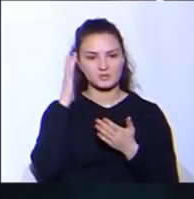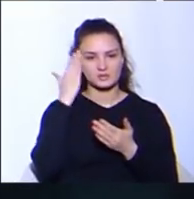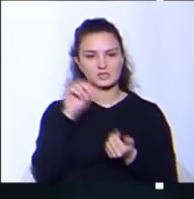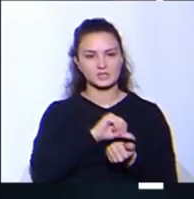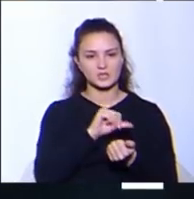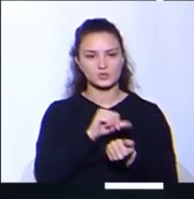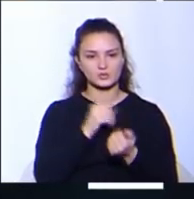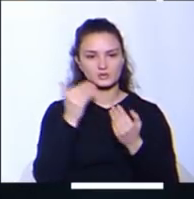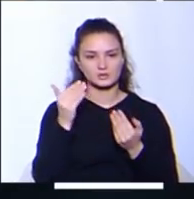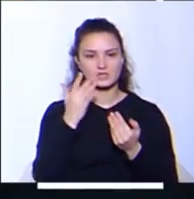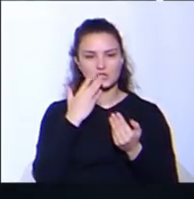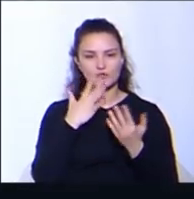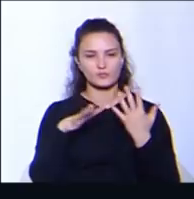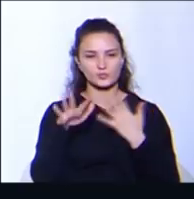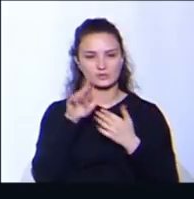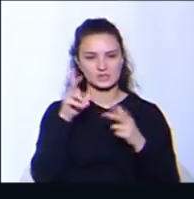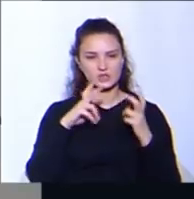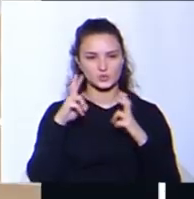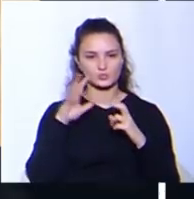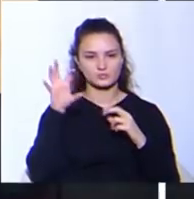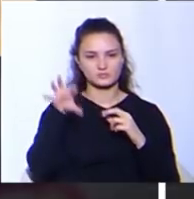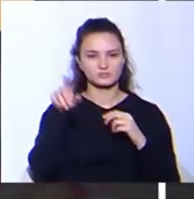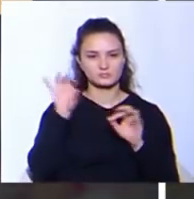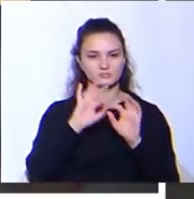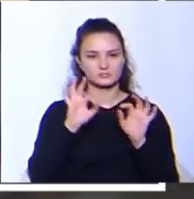ნარკოტიკით ინტოქსიკაციის ეროვნული ინსტიტუტი აცხადებს.